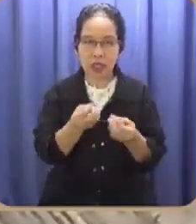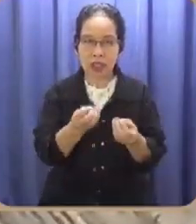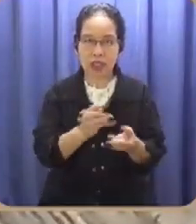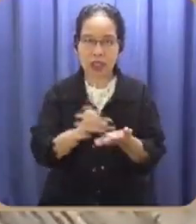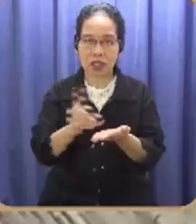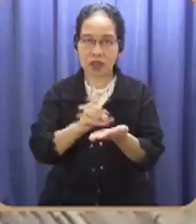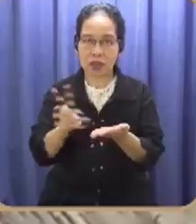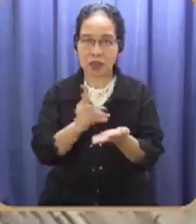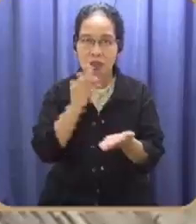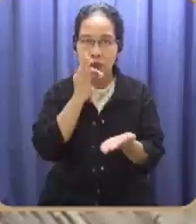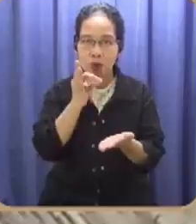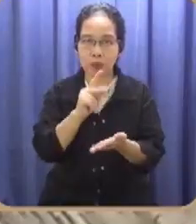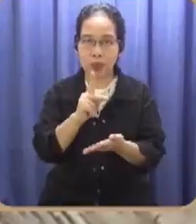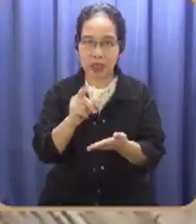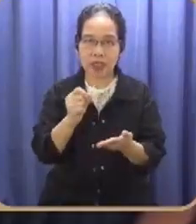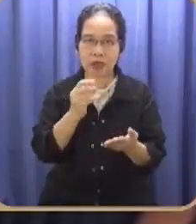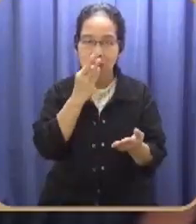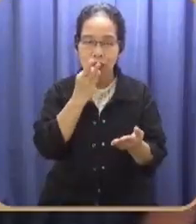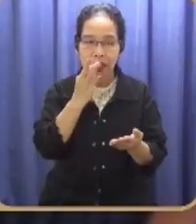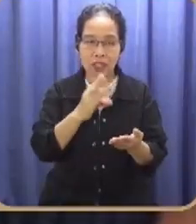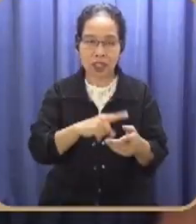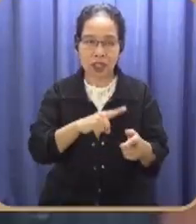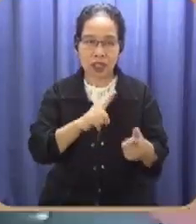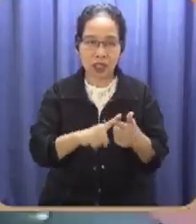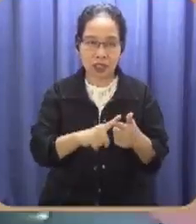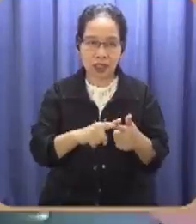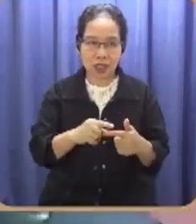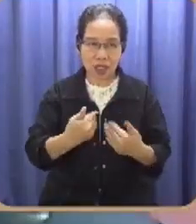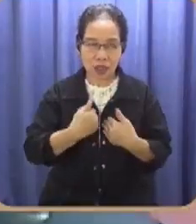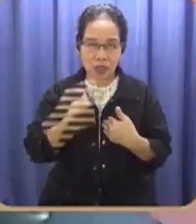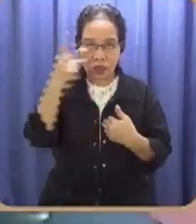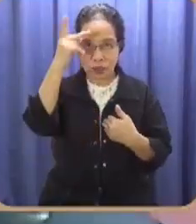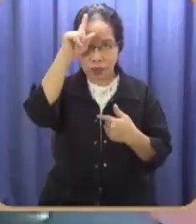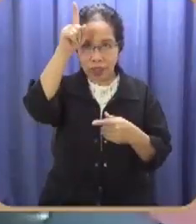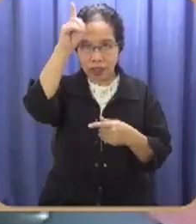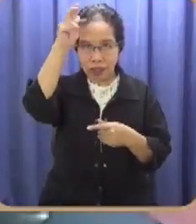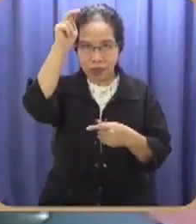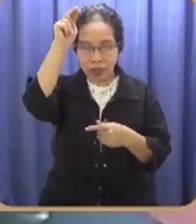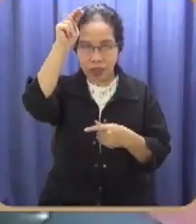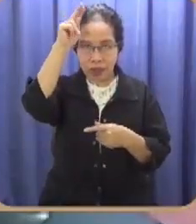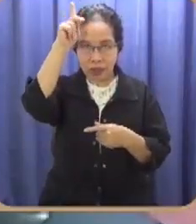packs, Kuya. At yan po muna, Kuya. Ako po si kapatid na Brian Baldareje